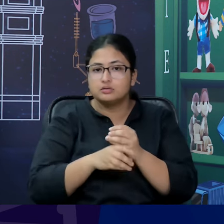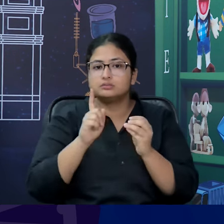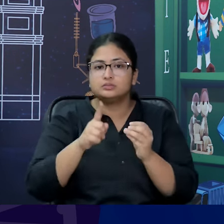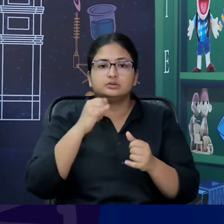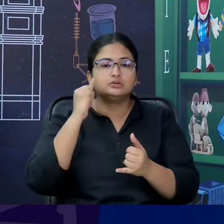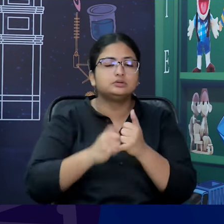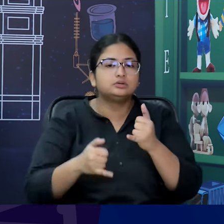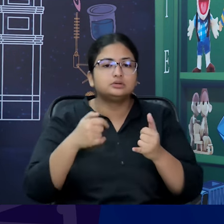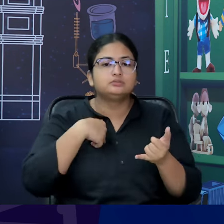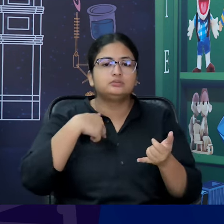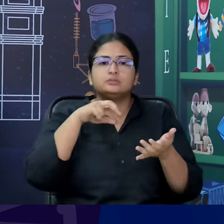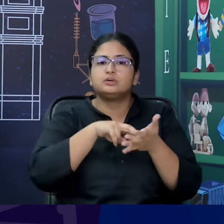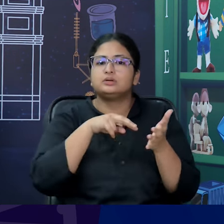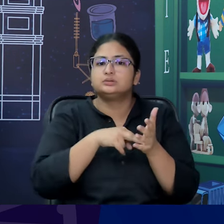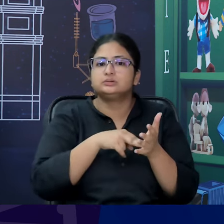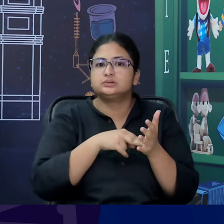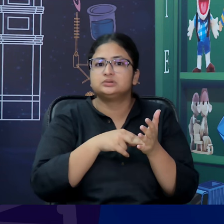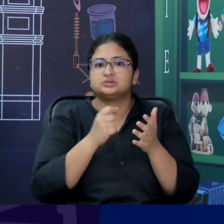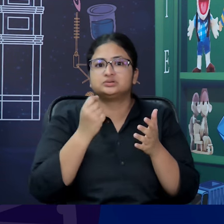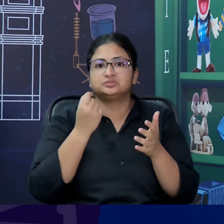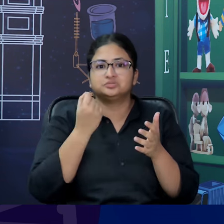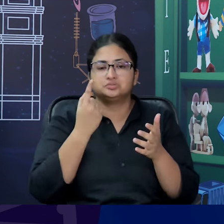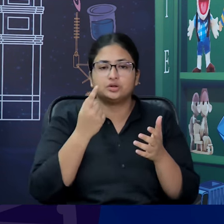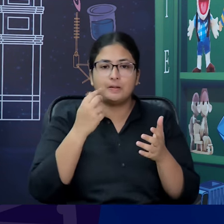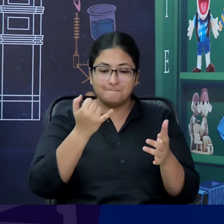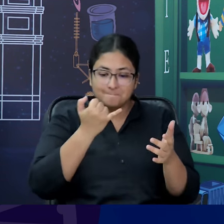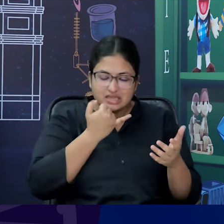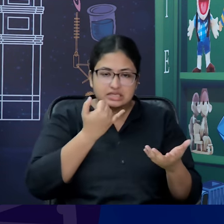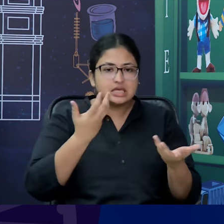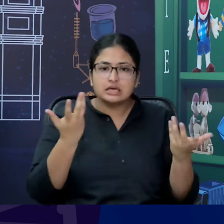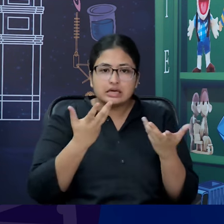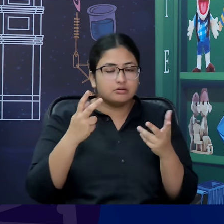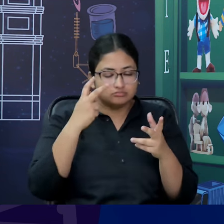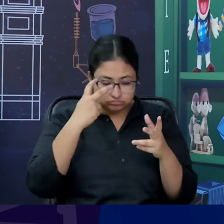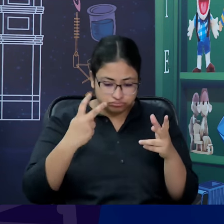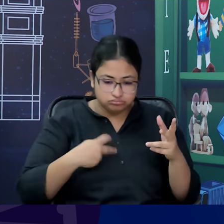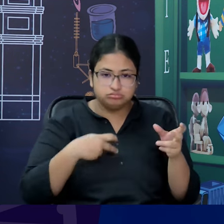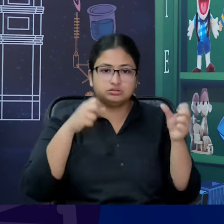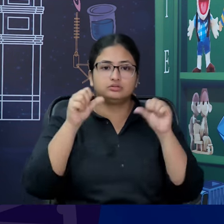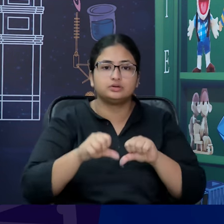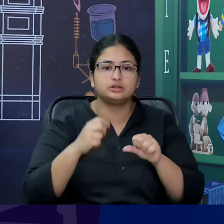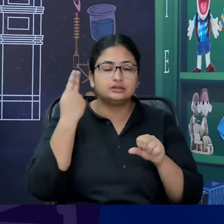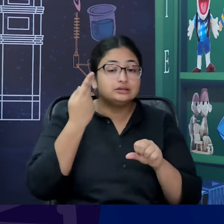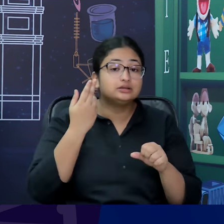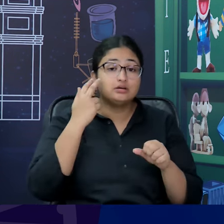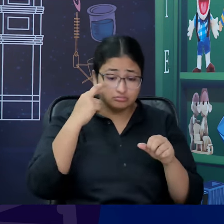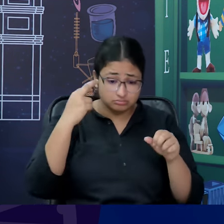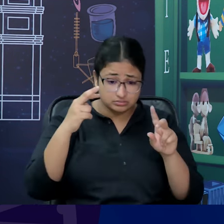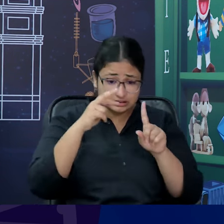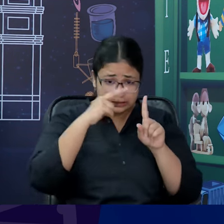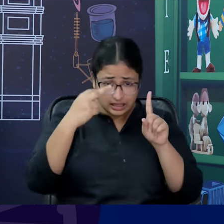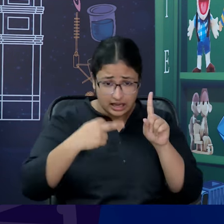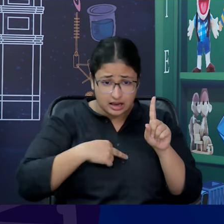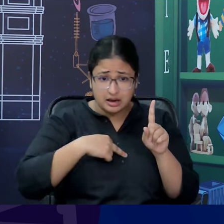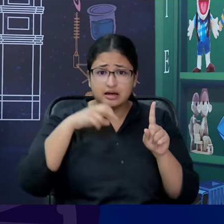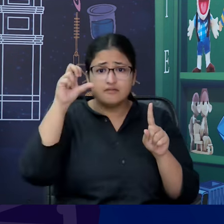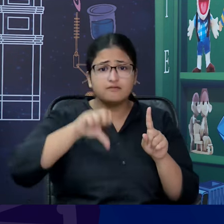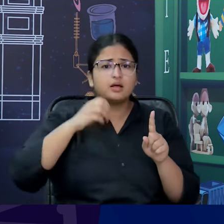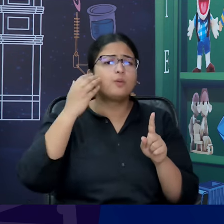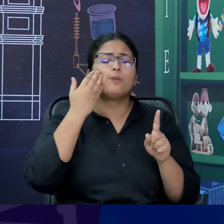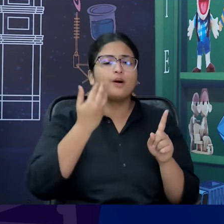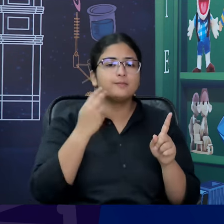ही नहीं मिला कि मेरी गलती कहां है क्योंकि उसके चारों तरफ तमाश बनों की टीम थी एक टोली थी जो